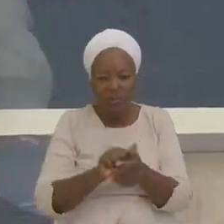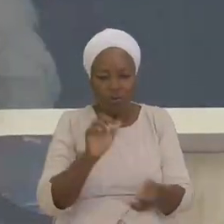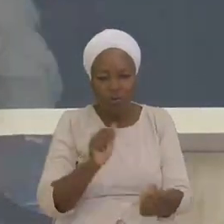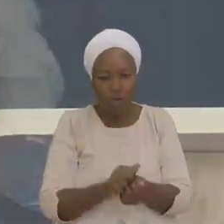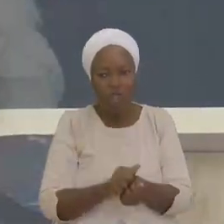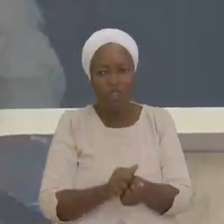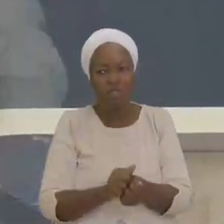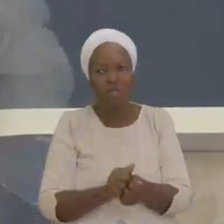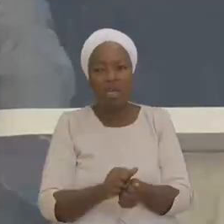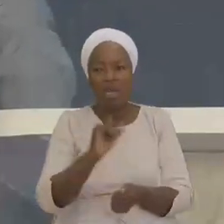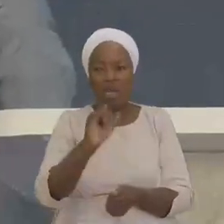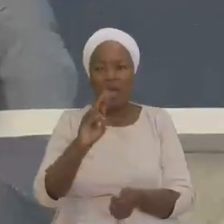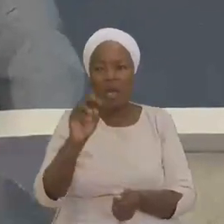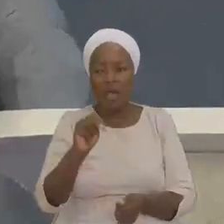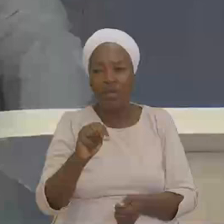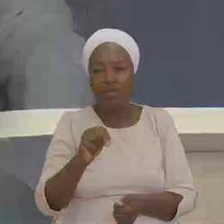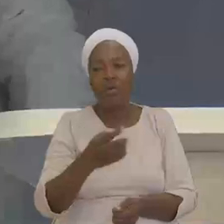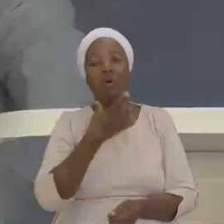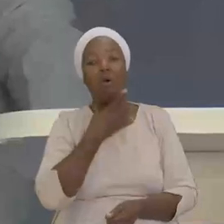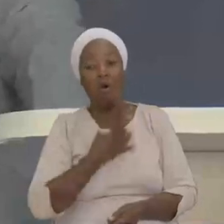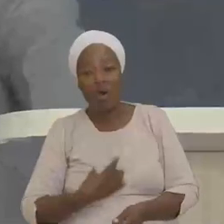C'est quand tu ne peux pas tuer avec